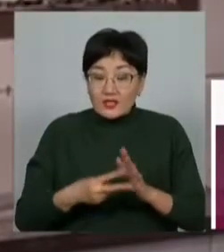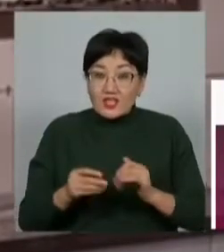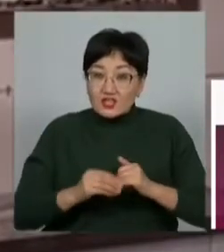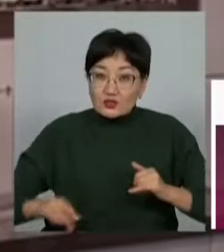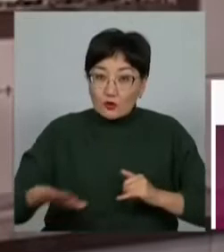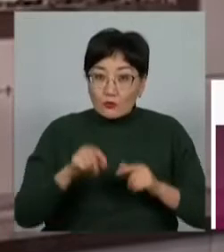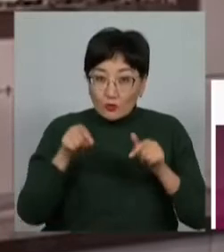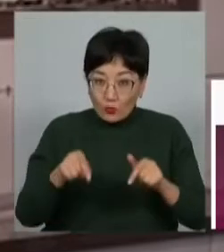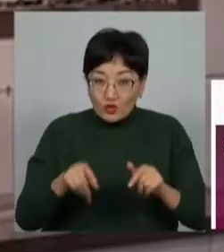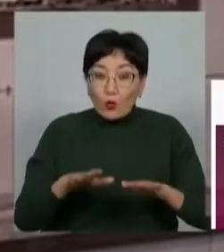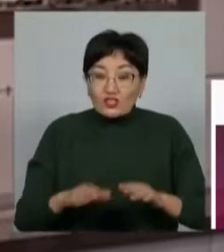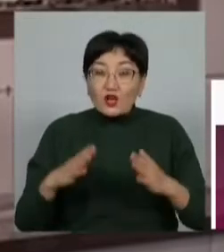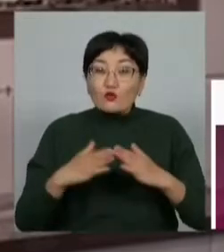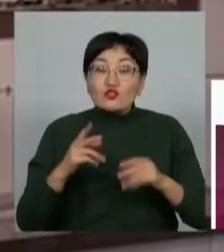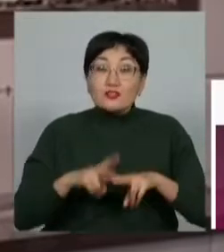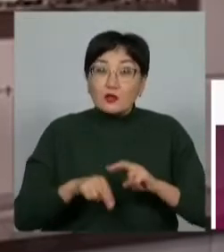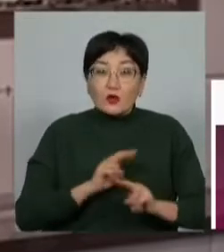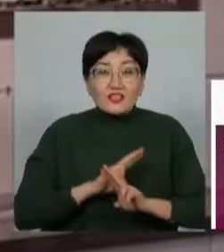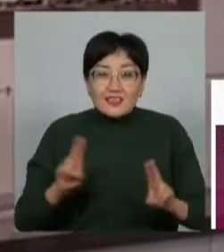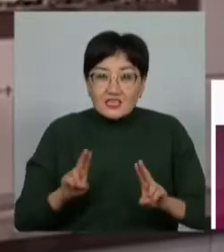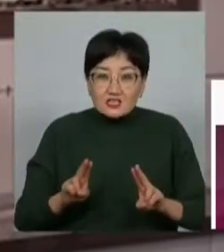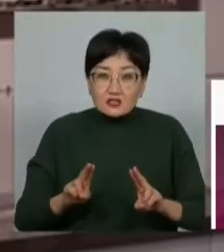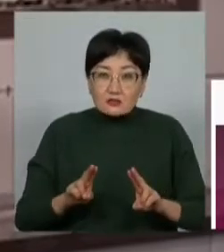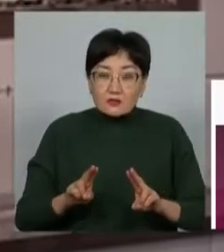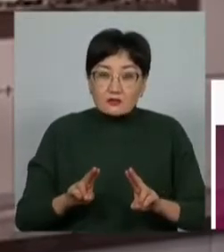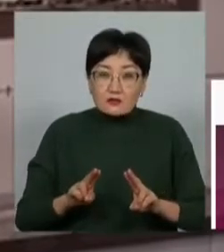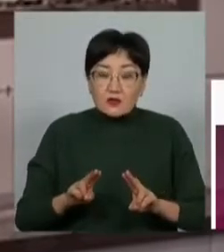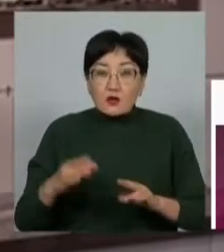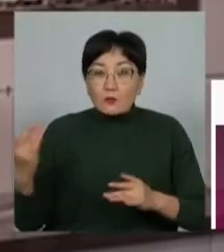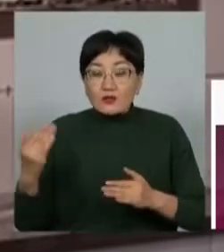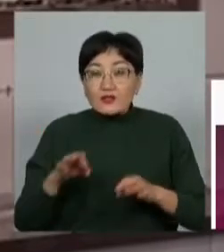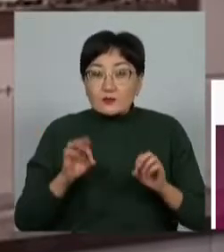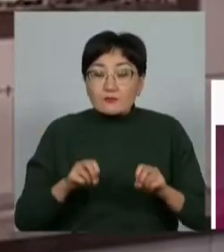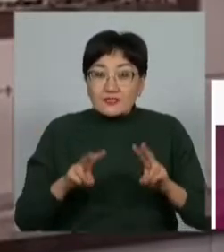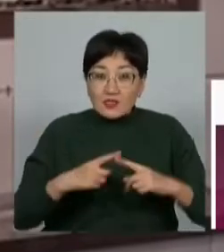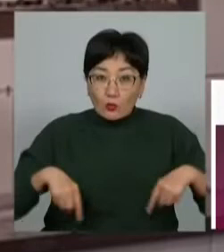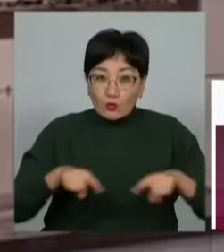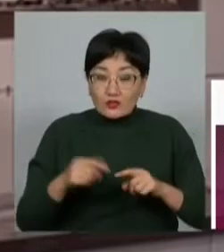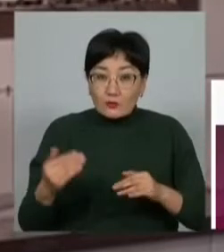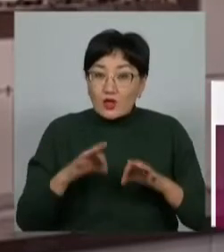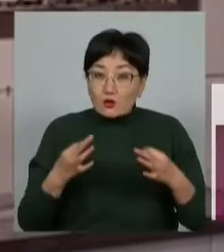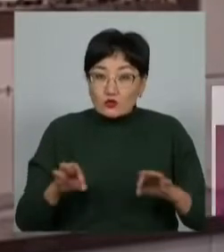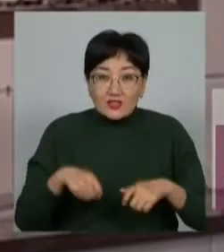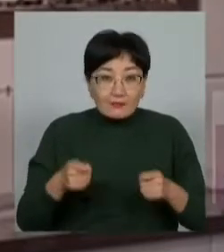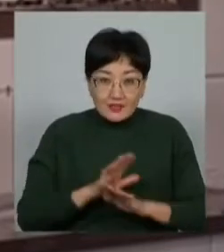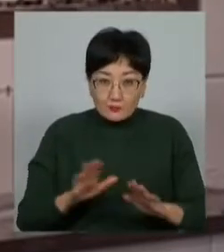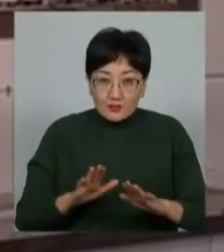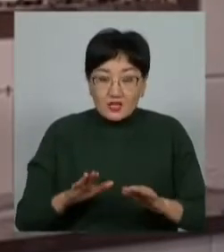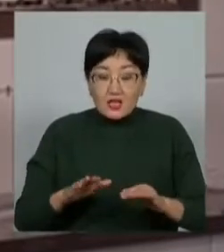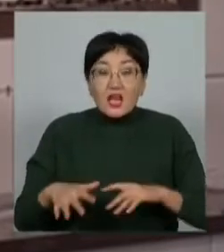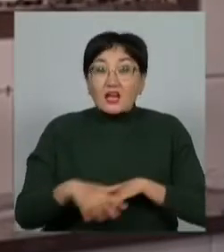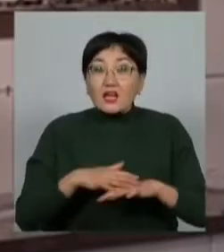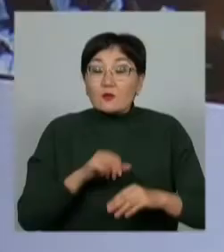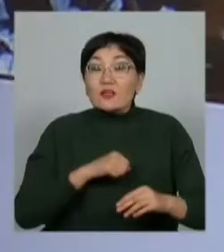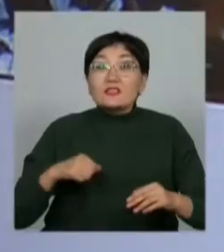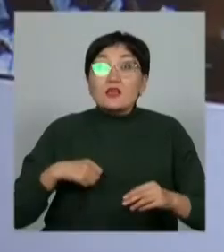жерге үй салуға ешқандай өкілетті органның тарапынан рұқсат берілмеген. Елдер өздері самовольно